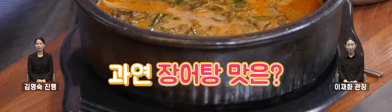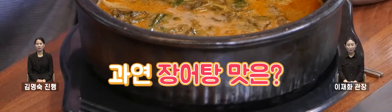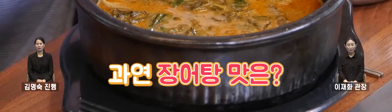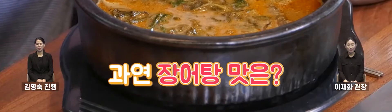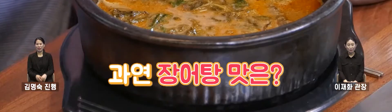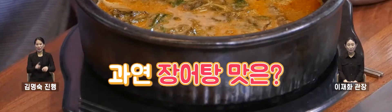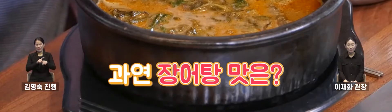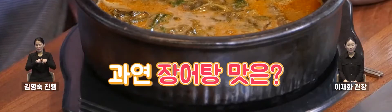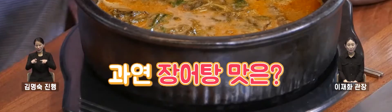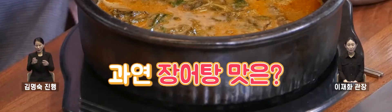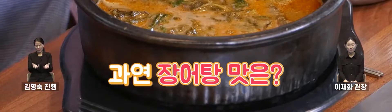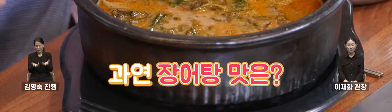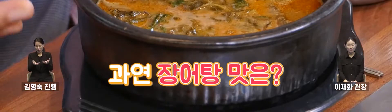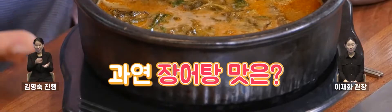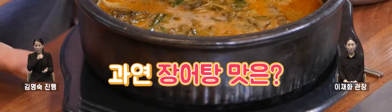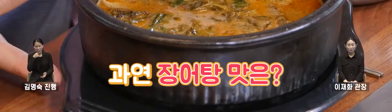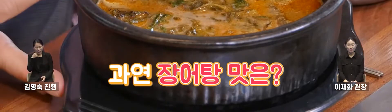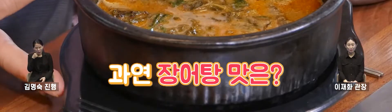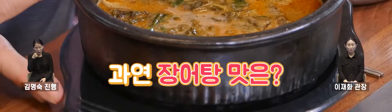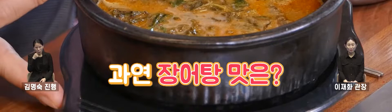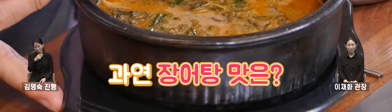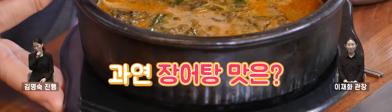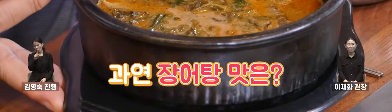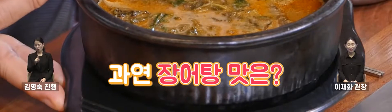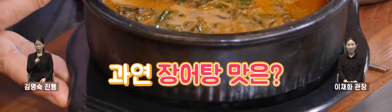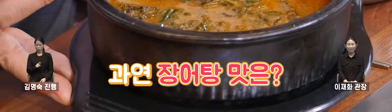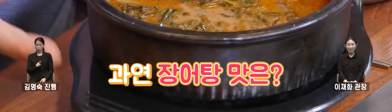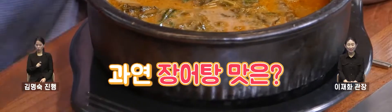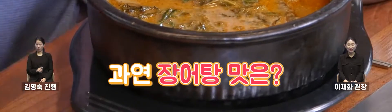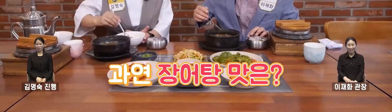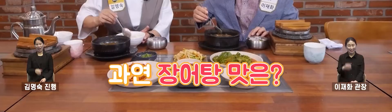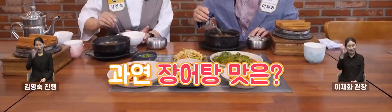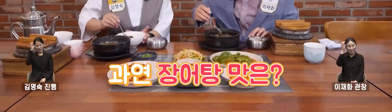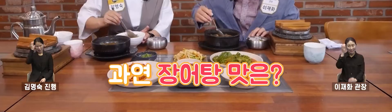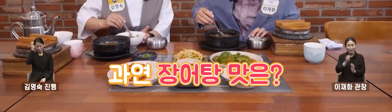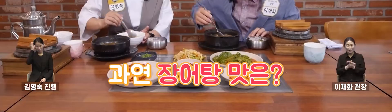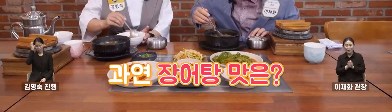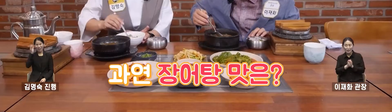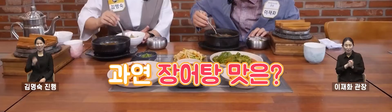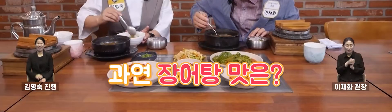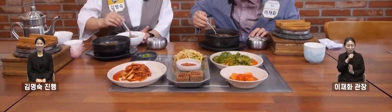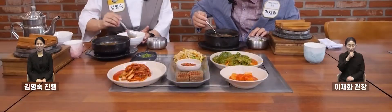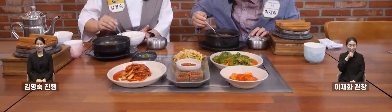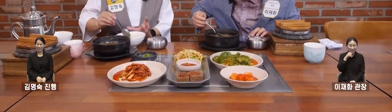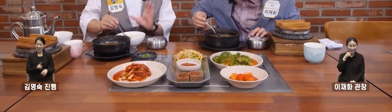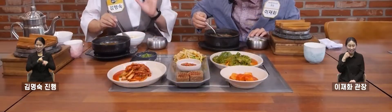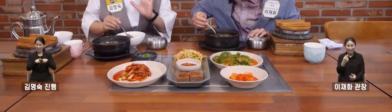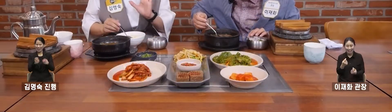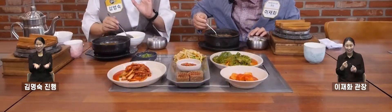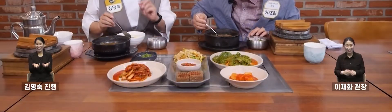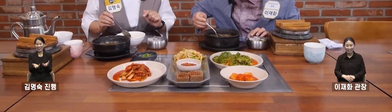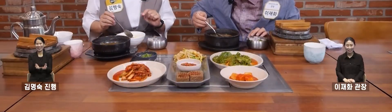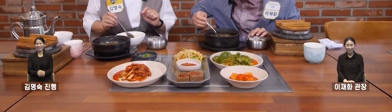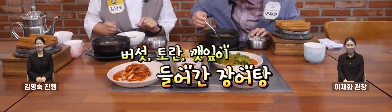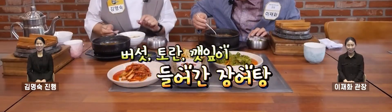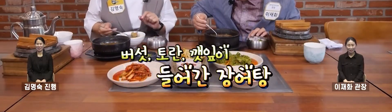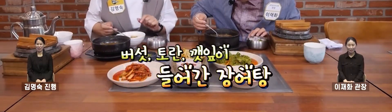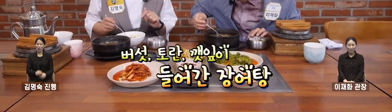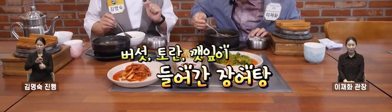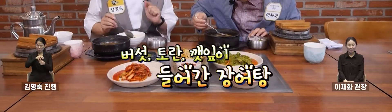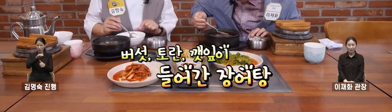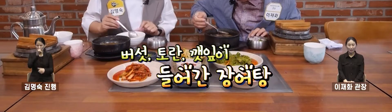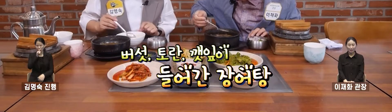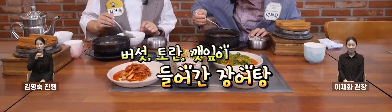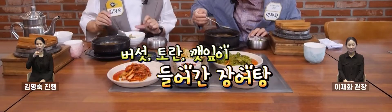자, 이 장어탕은 또 어떤 맛일지. 맞습니다. 예. 또 기대가 되죠. 기대가 되는데요. 그리고 이제 장어탕에는 이제